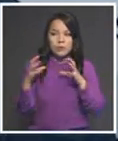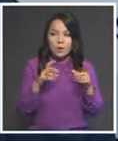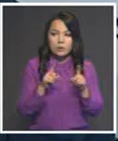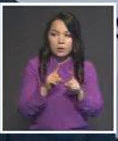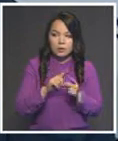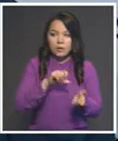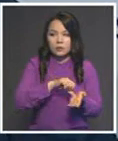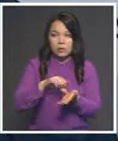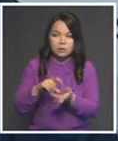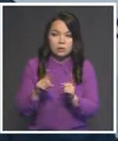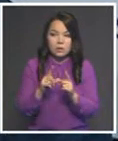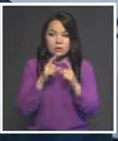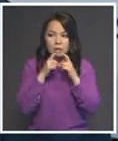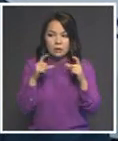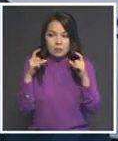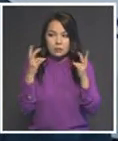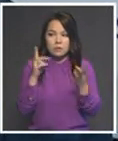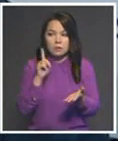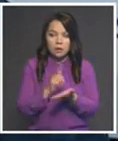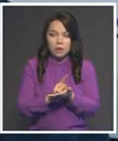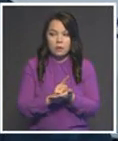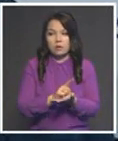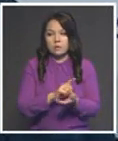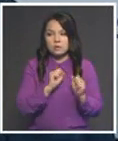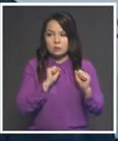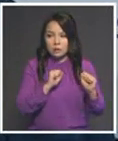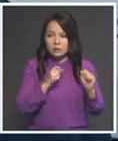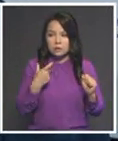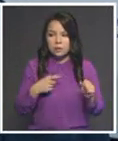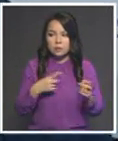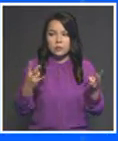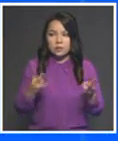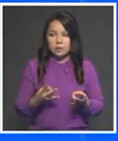көлікпен жүргеніңізді сақтық керек, маска киіп жүру керек.